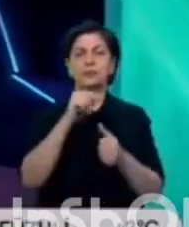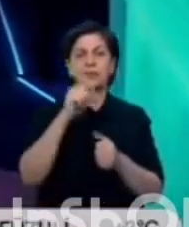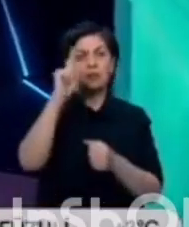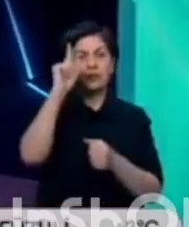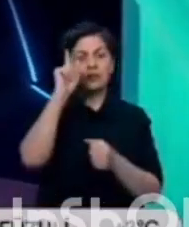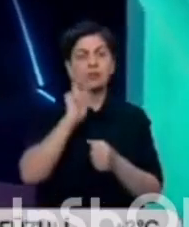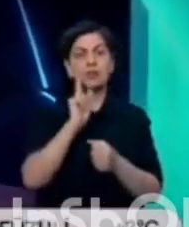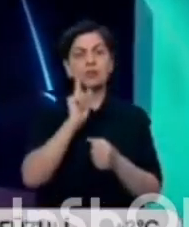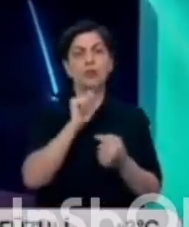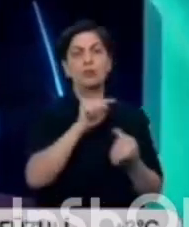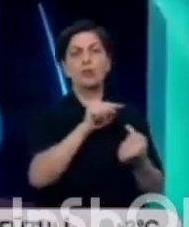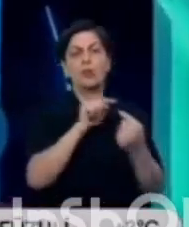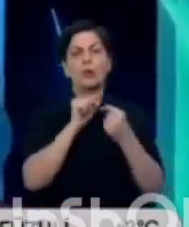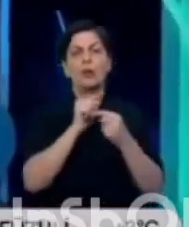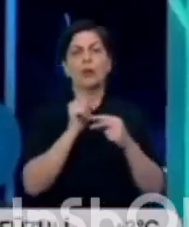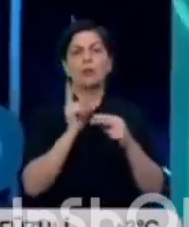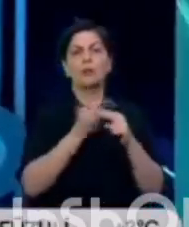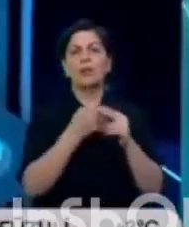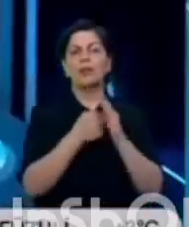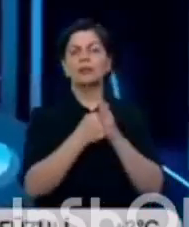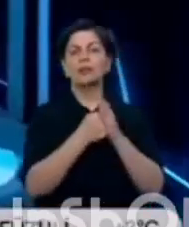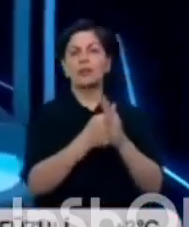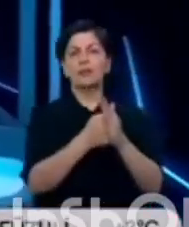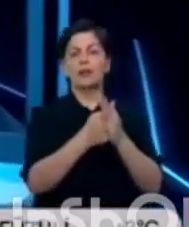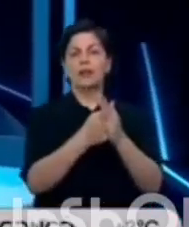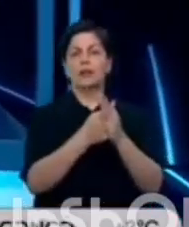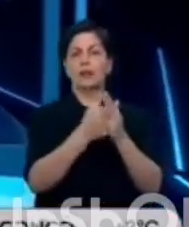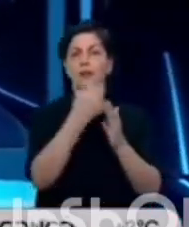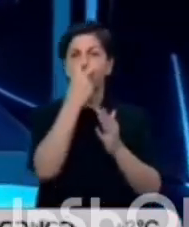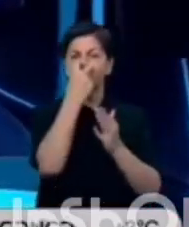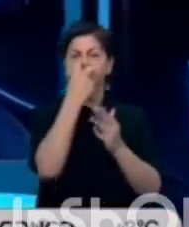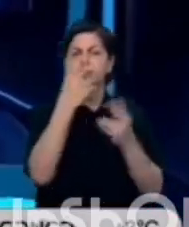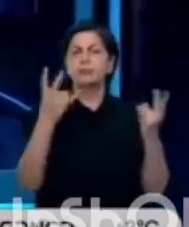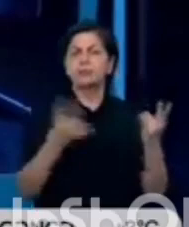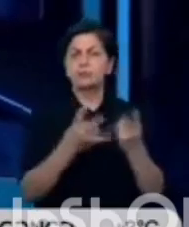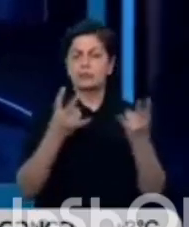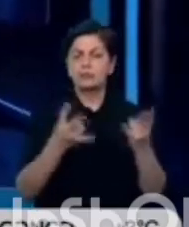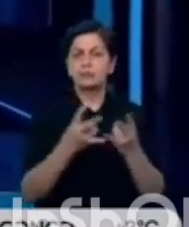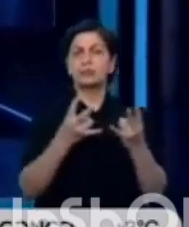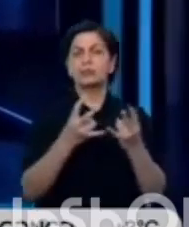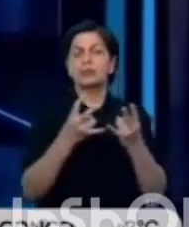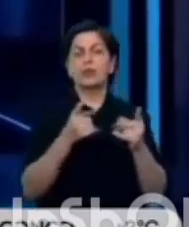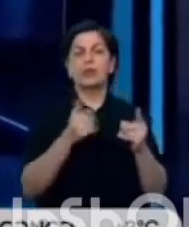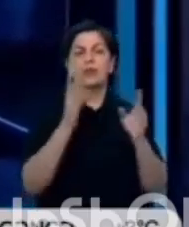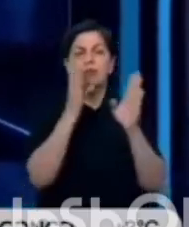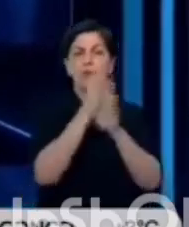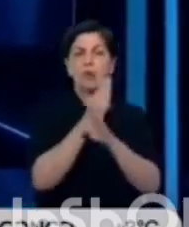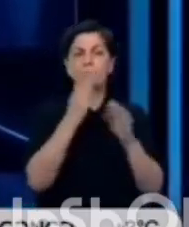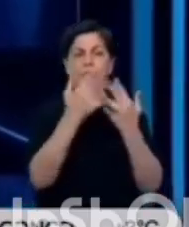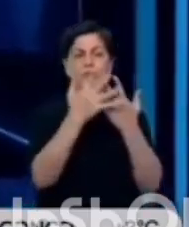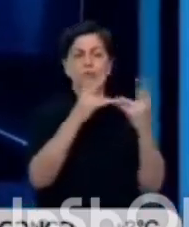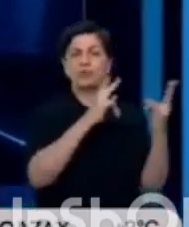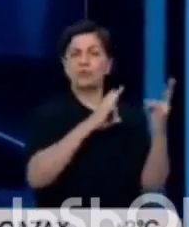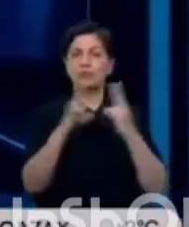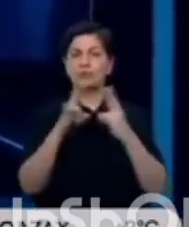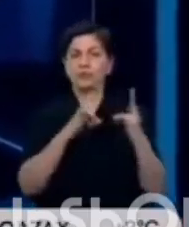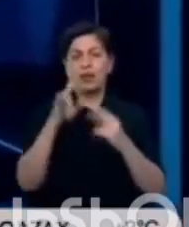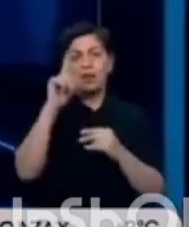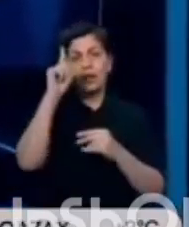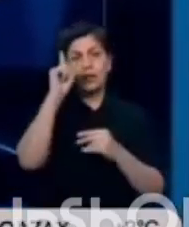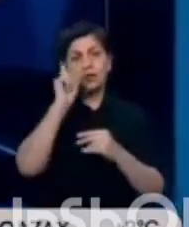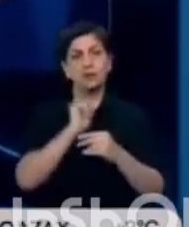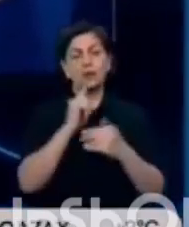Ermənistanın Azərbaycana qarşı əsassız iddiaları və təxribatları davam edir. Ətraf mühitin geniş miqyasda məhv edilməsinə görə